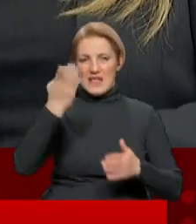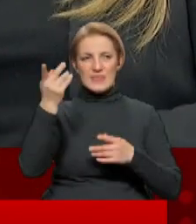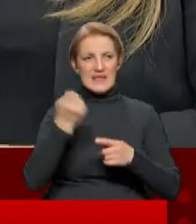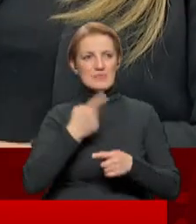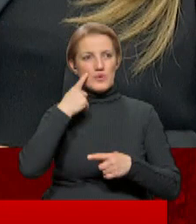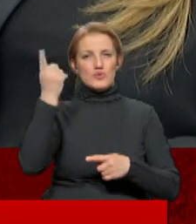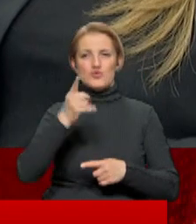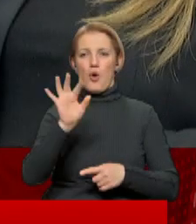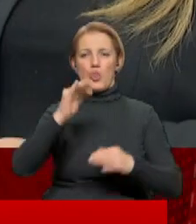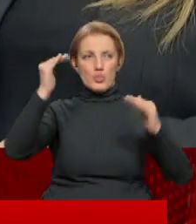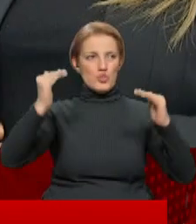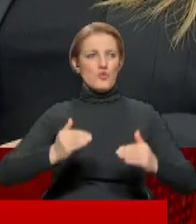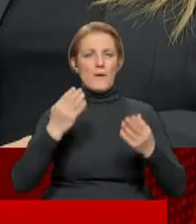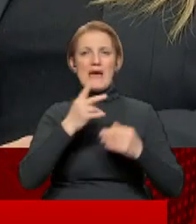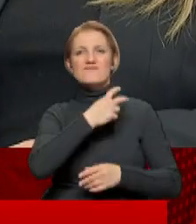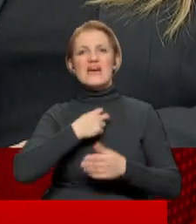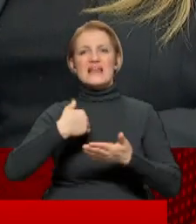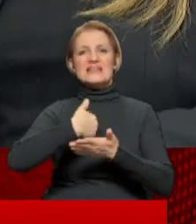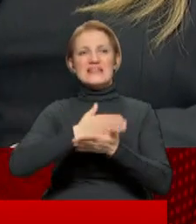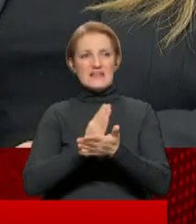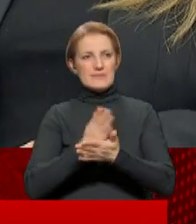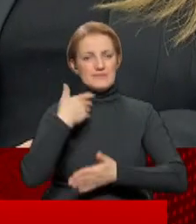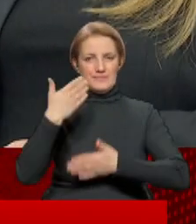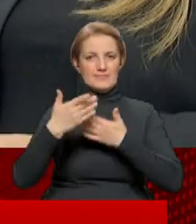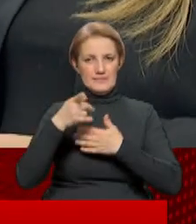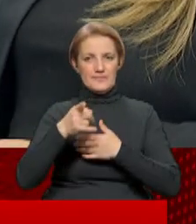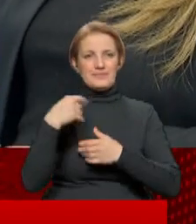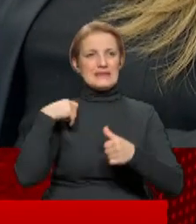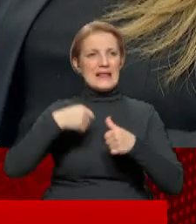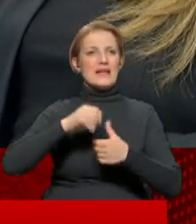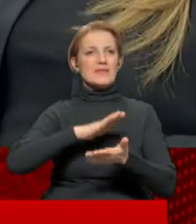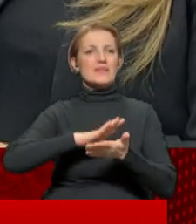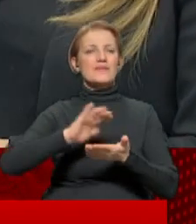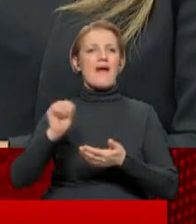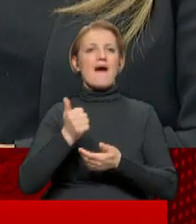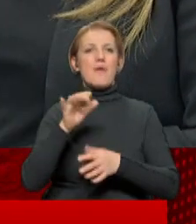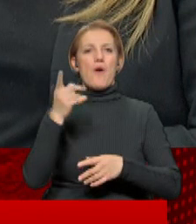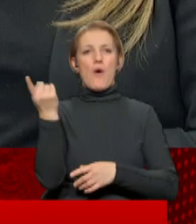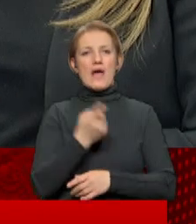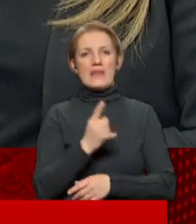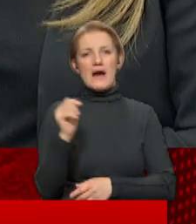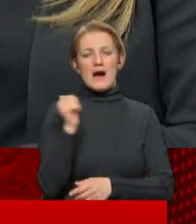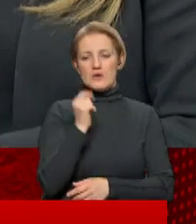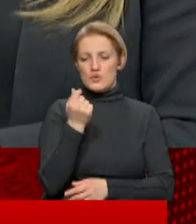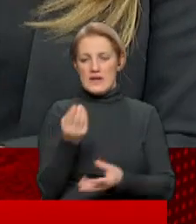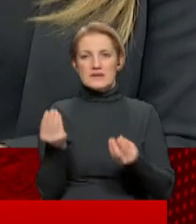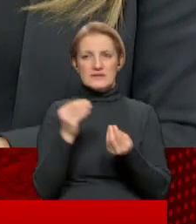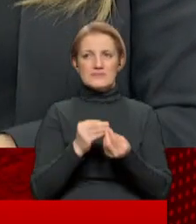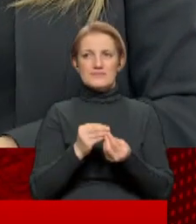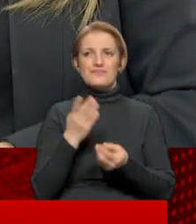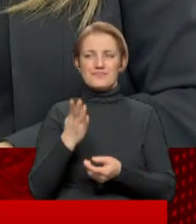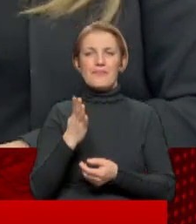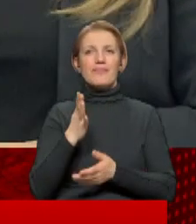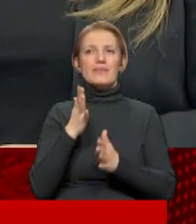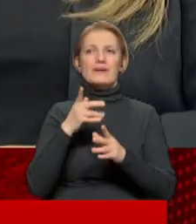düşürülmeli ve vergi dilimleri, vergi dilimi tarifeleri de yeniden değerleme oranı ya da asgari ücret artışı ya da gayri safi yurt